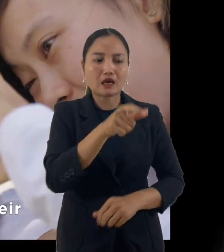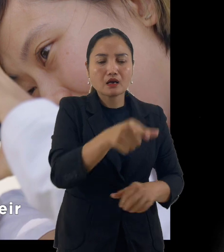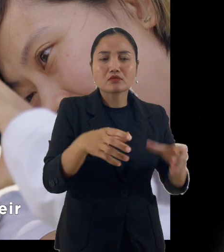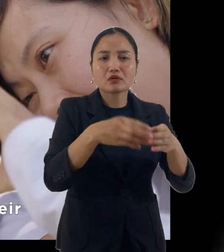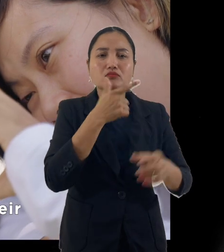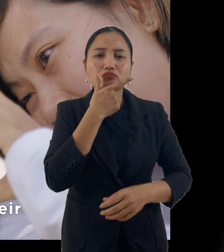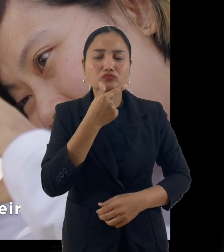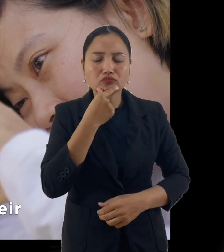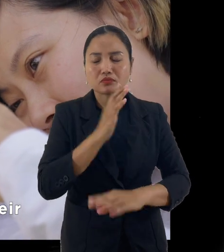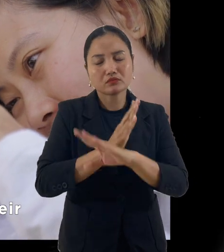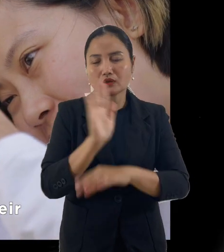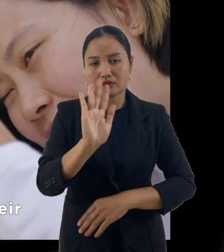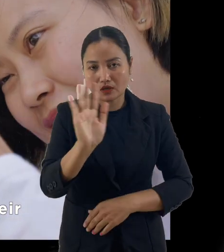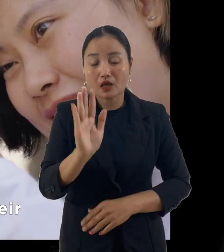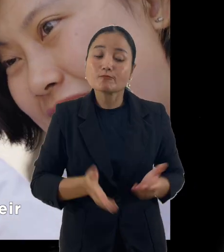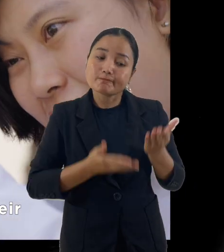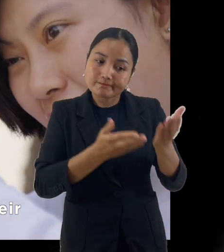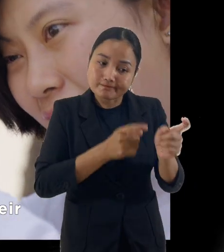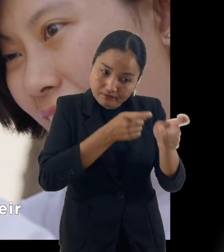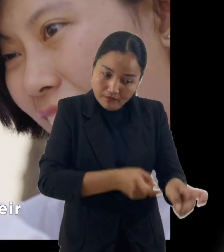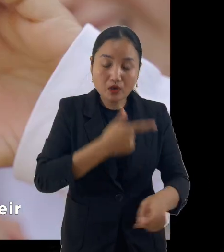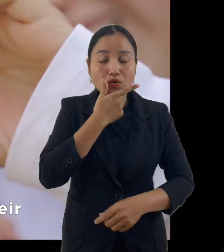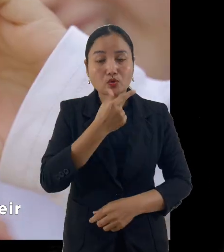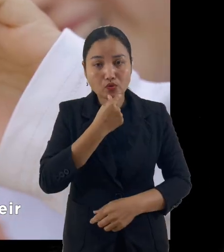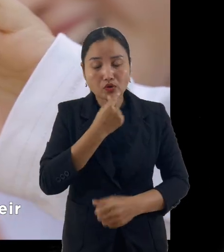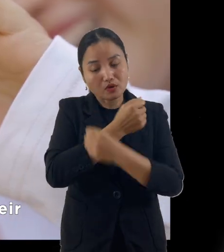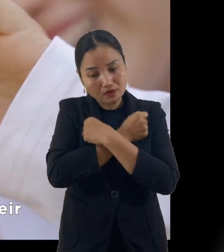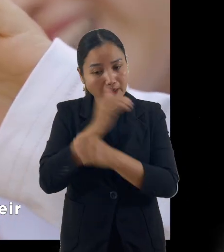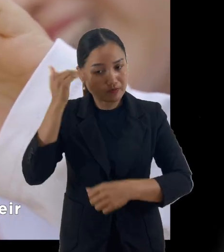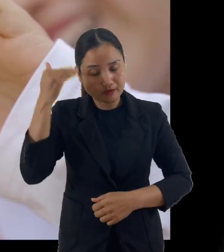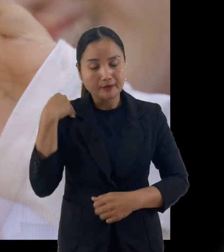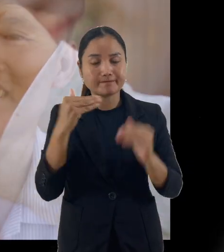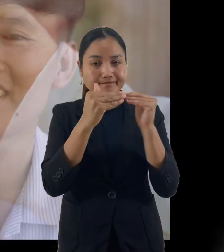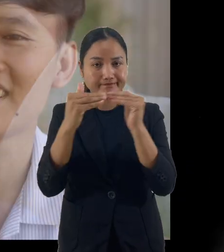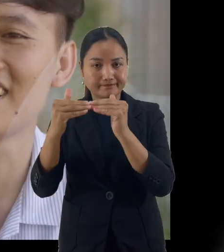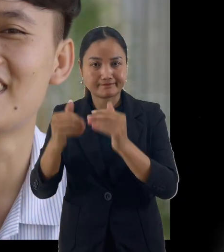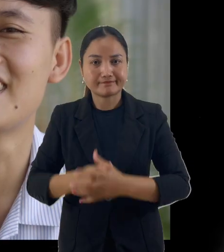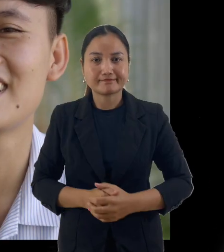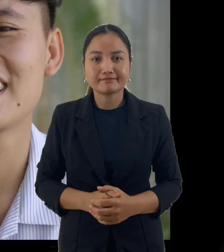ជាពិសេសដល់តម្លៃឲ្យអ្នកស្រឡាញ់ភេទដូចគ្នាគឺនៅភាពស្មើគ្នាក្នុងការធ្វើការអ្វីមួយ